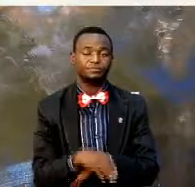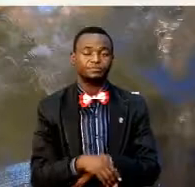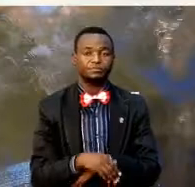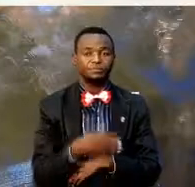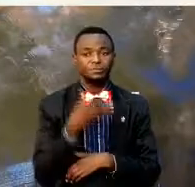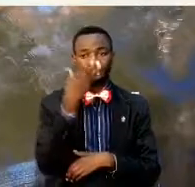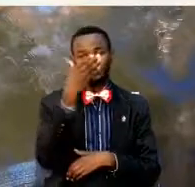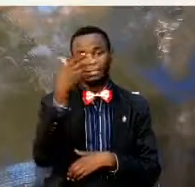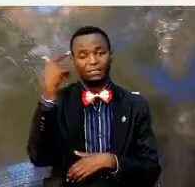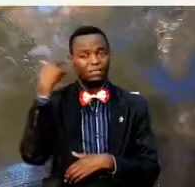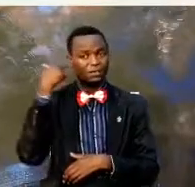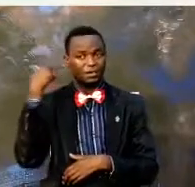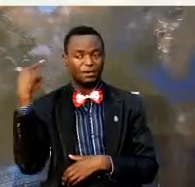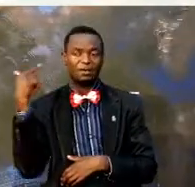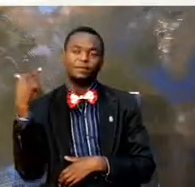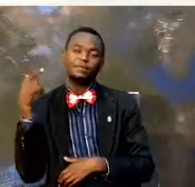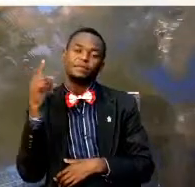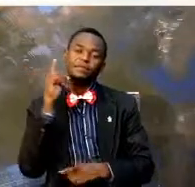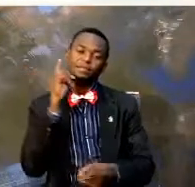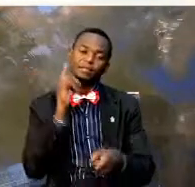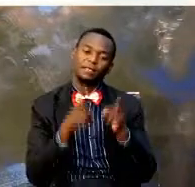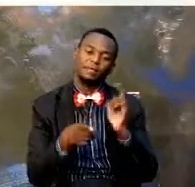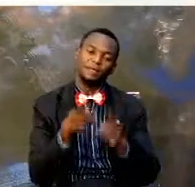Msikie. Tembea pale ulipo.